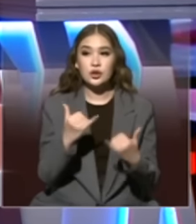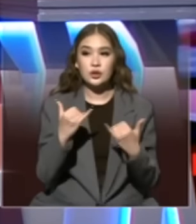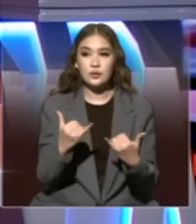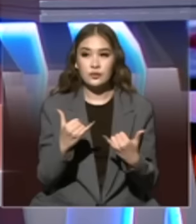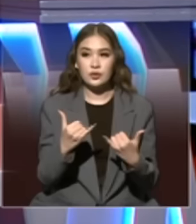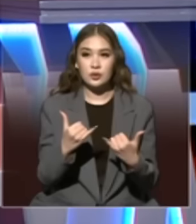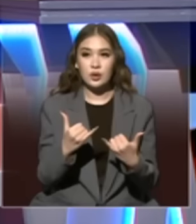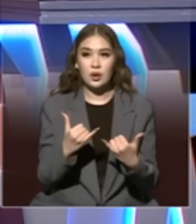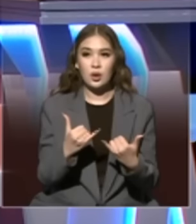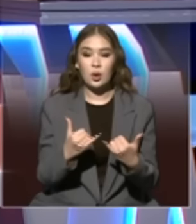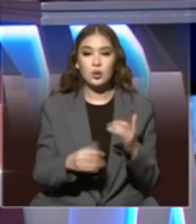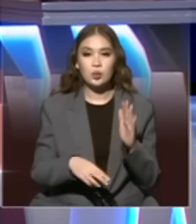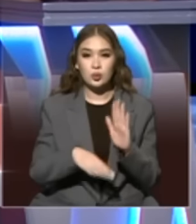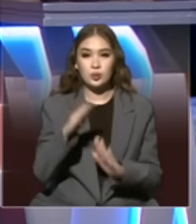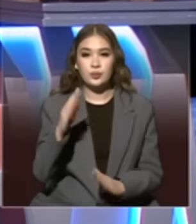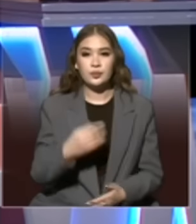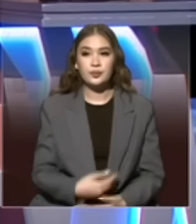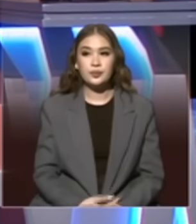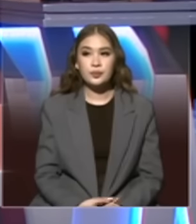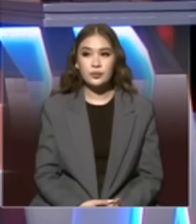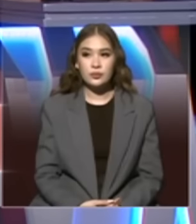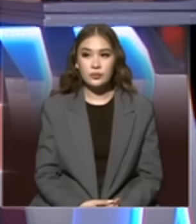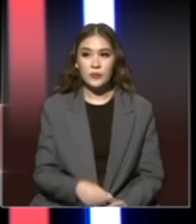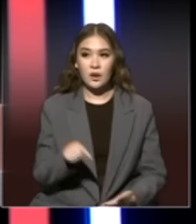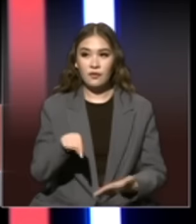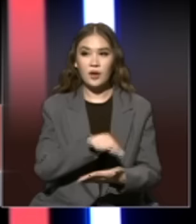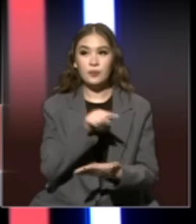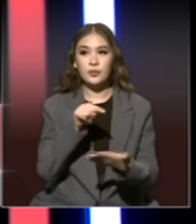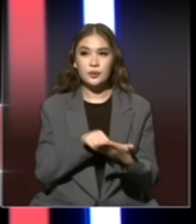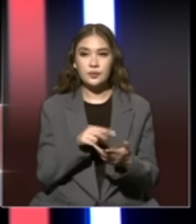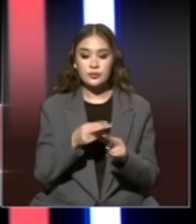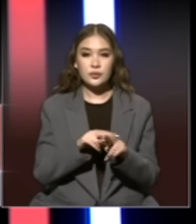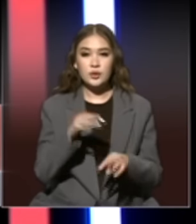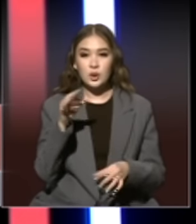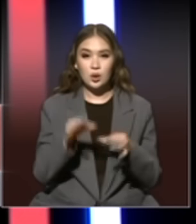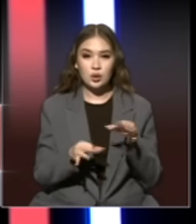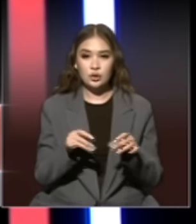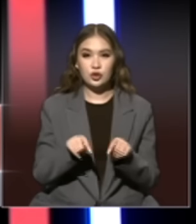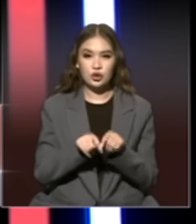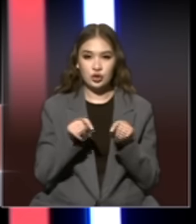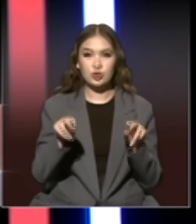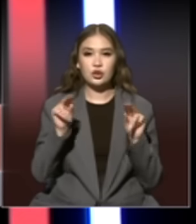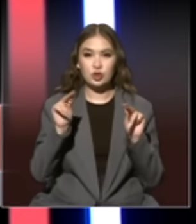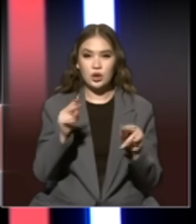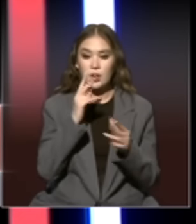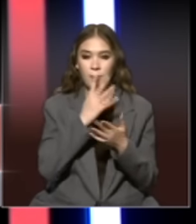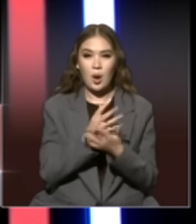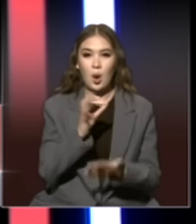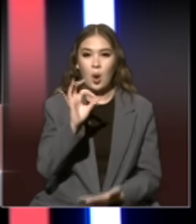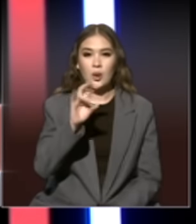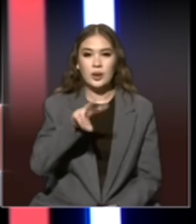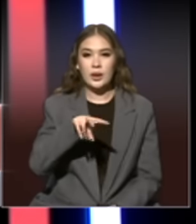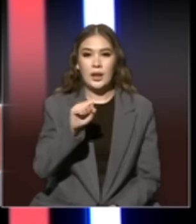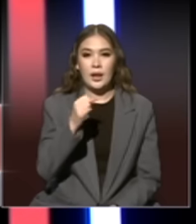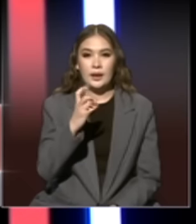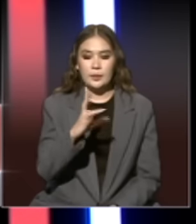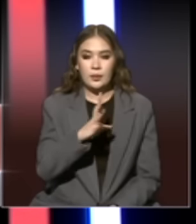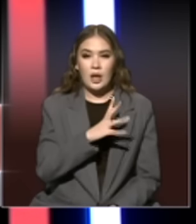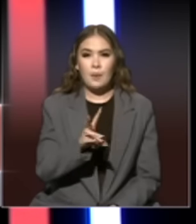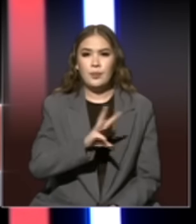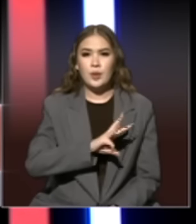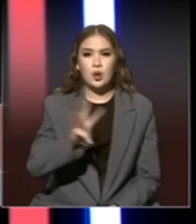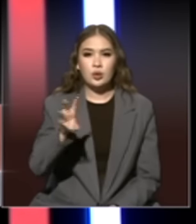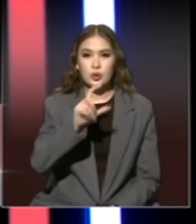үкімнің салмақтылығын көре аламыз. Қымбат спикерлер, сұрақ мынадай ғой. Сот процесі ашық өтті, онлайн өтті, онлайн. Миллиондаған адам